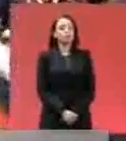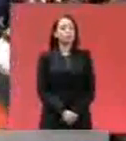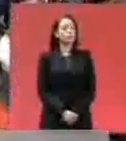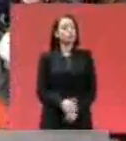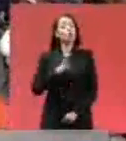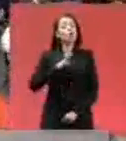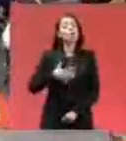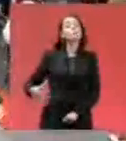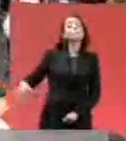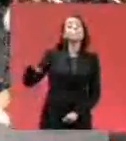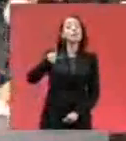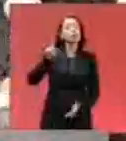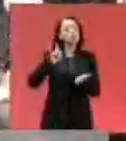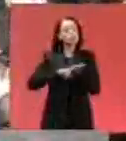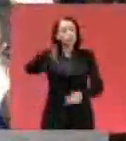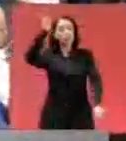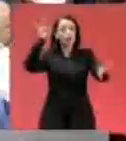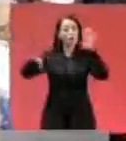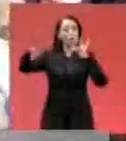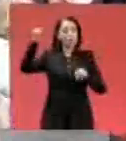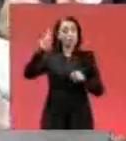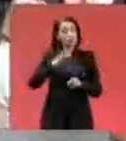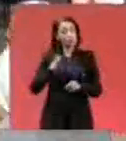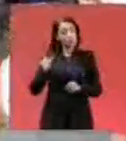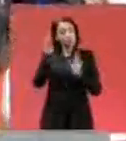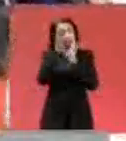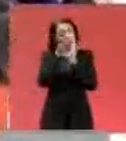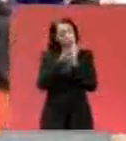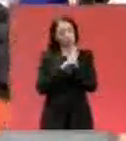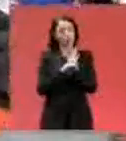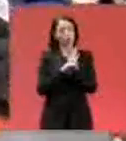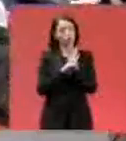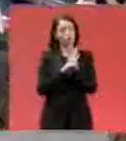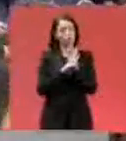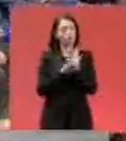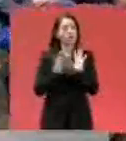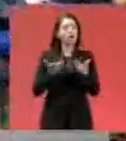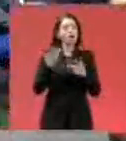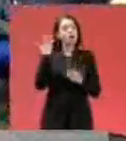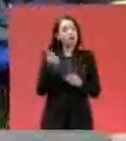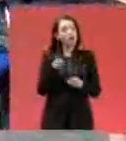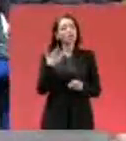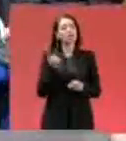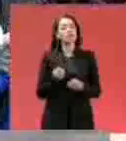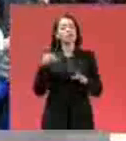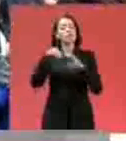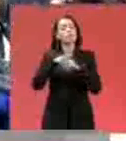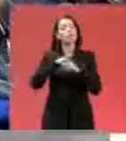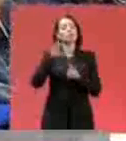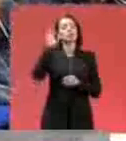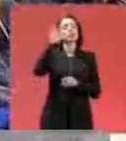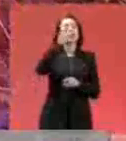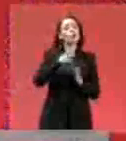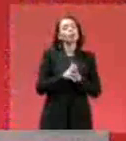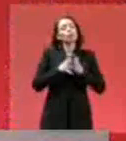Οι πολίτες θα έχουν να επιλέξουν από τη μια μεριά ένα πρόγραμμα που είτε λέει ξεκάθαρα είτε υπονοεί τη φοροασυλία του